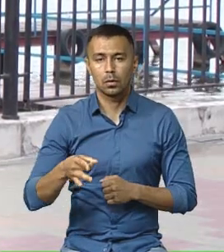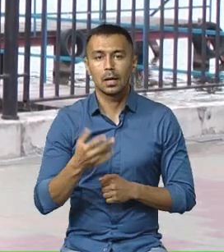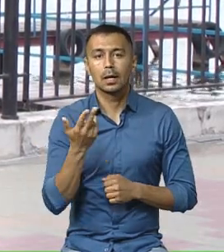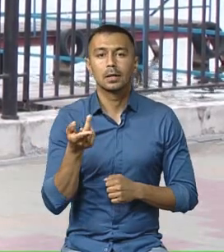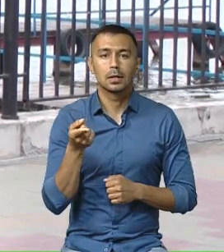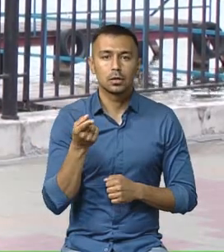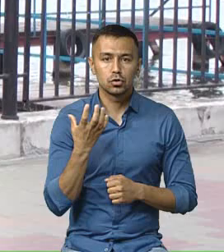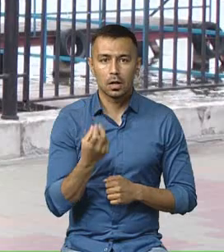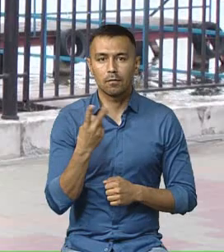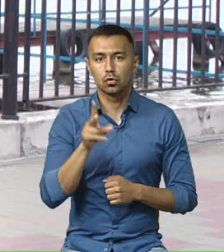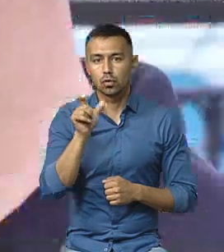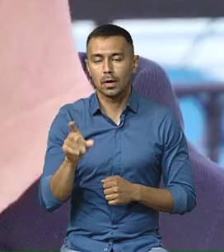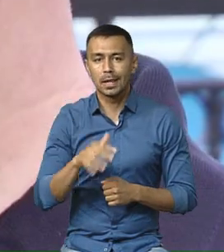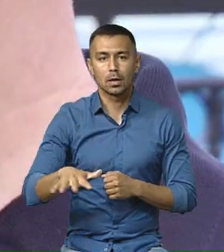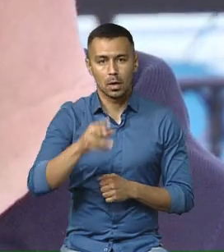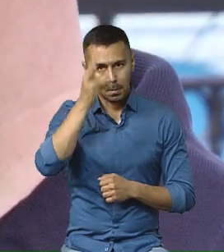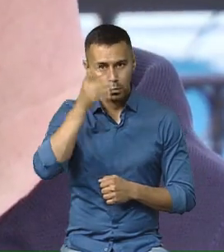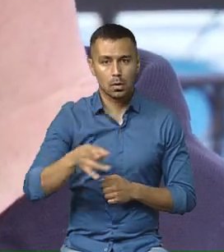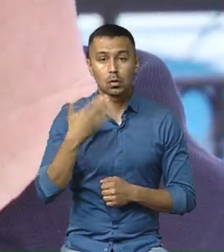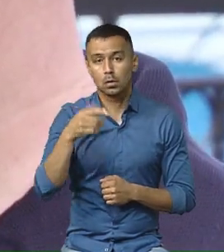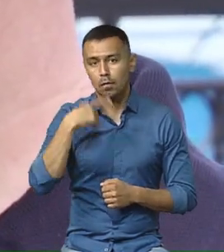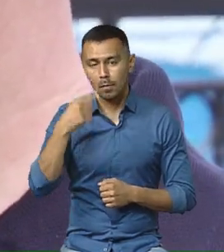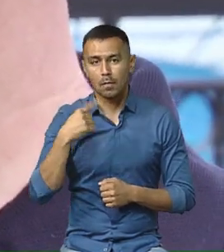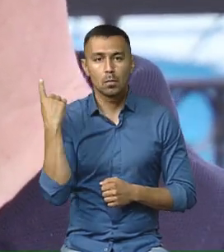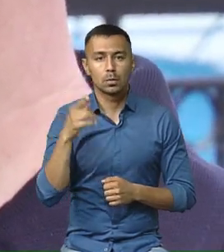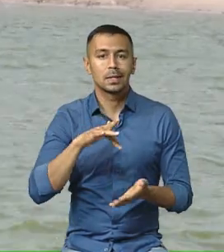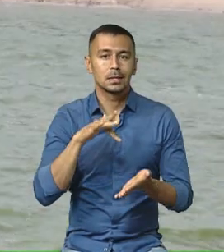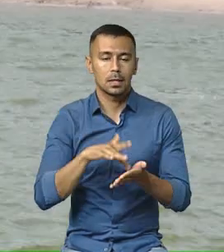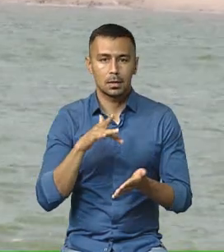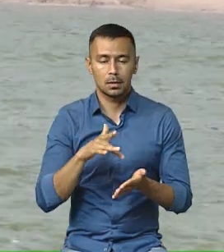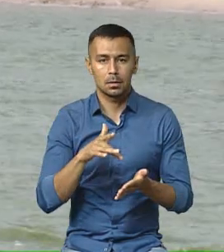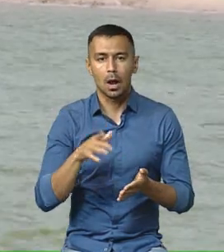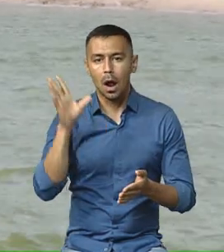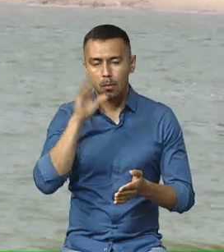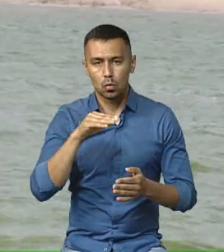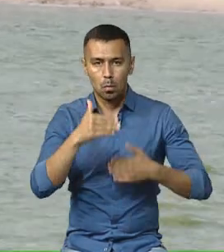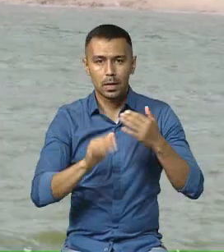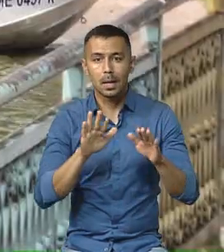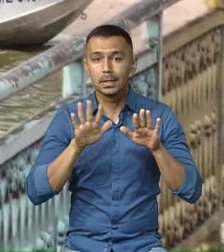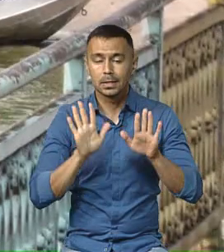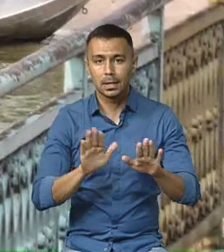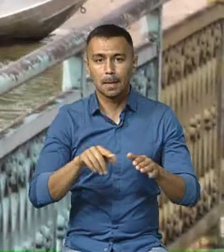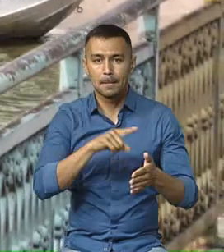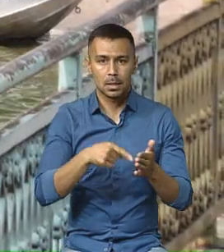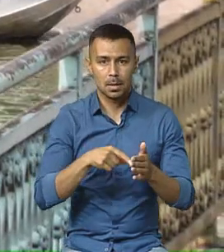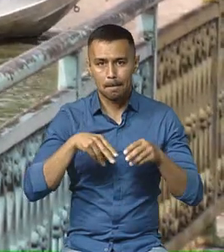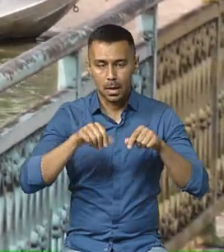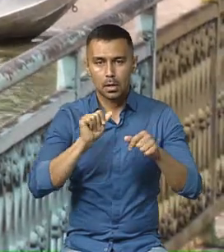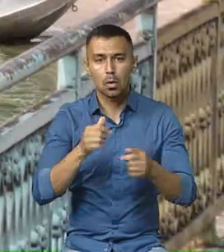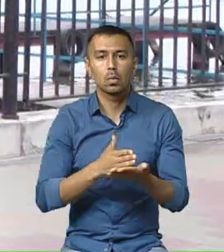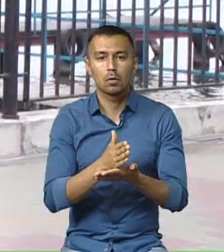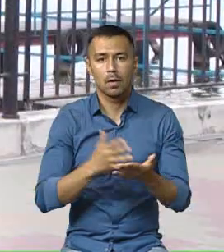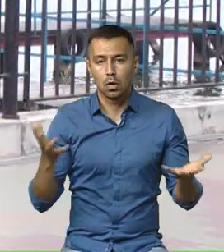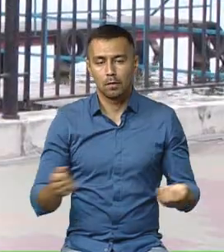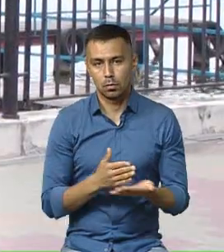2 чоловіка на території Хмельницького району. За його словами, в обласному центрі придатним для купання є лише міський пляж, який обслуговує рятувальна